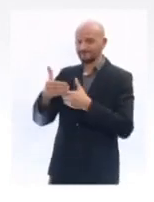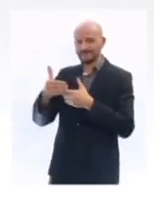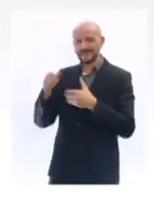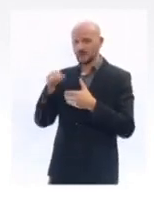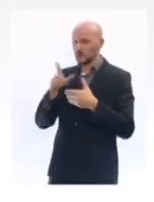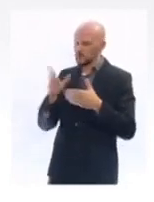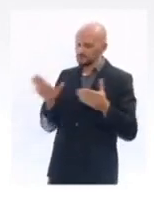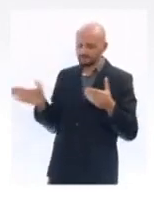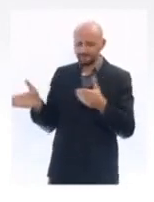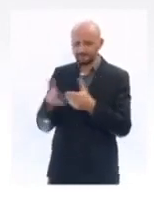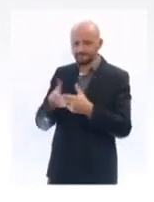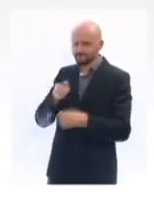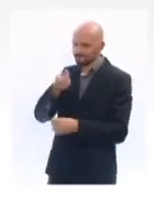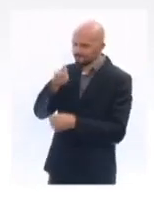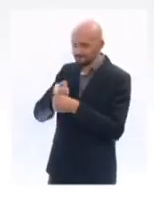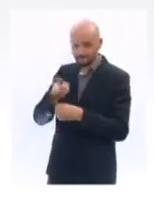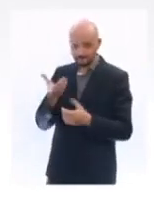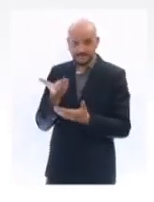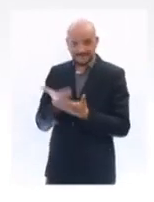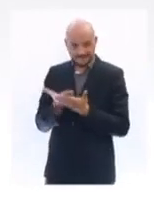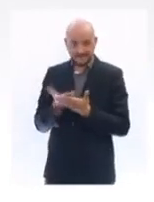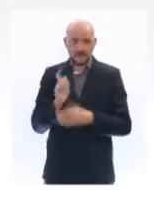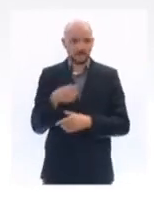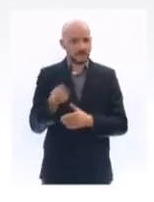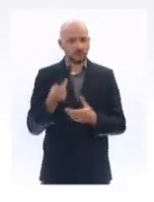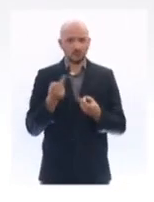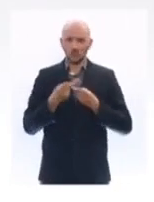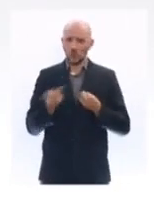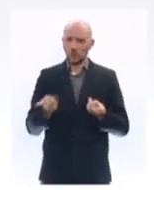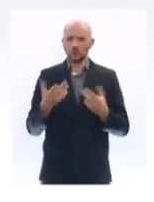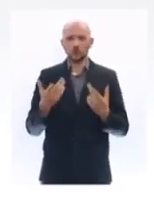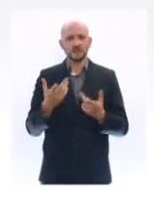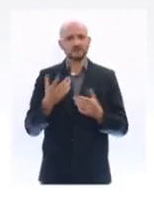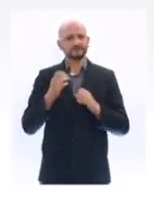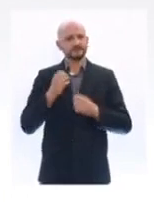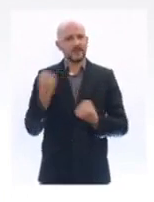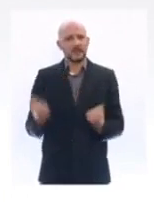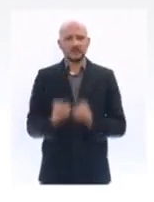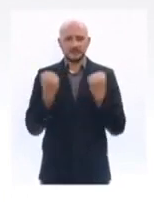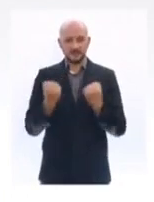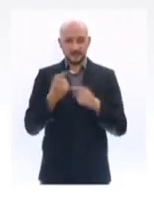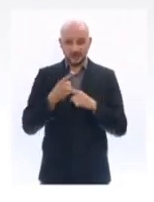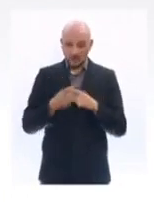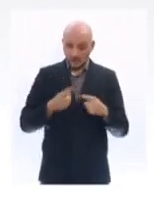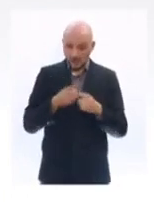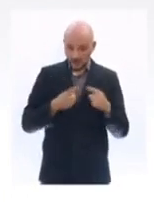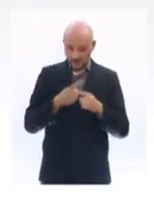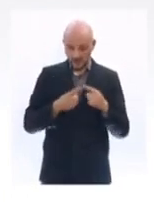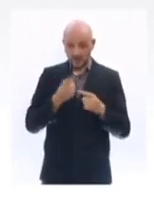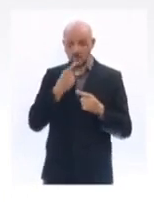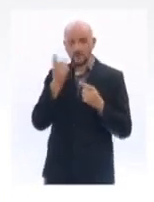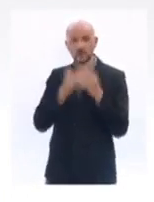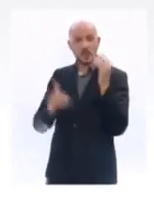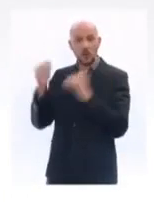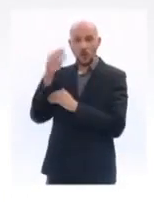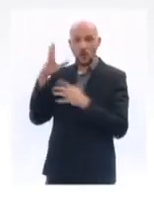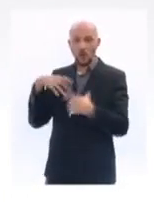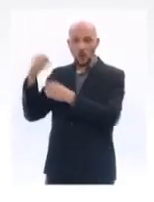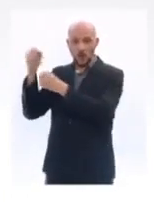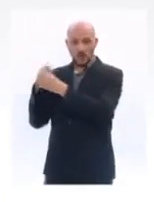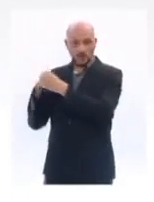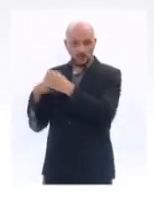d'activité partielle sera maintenu et prolongé aux conditions actuelles jusqu'au 31 décembre. Dans cette période de